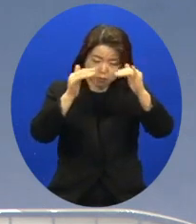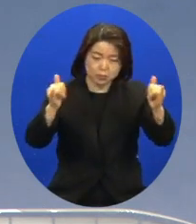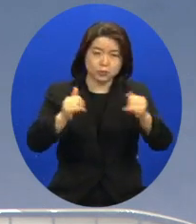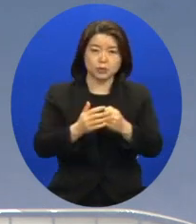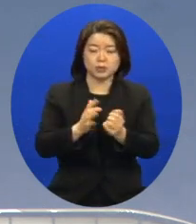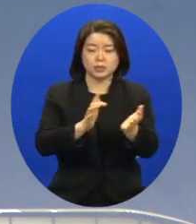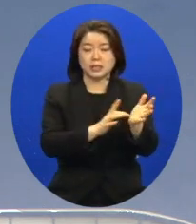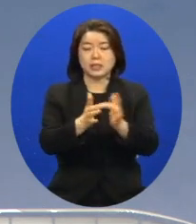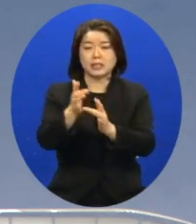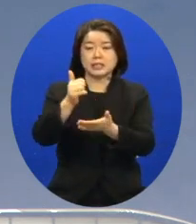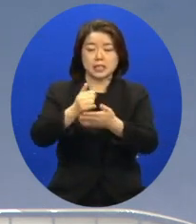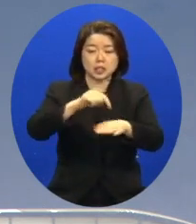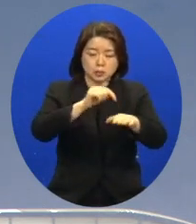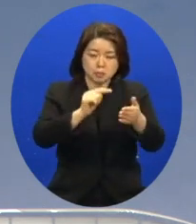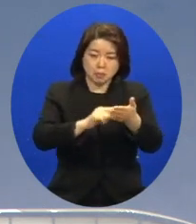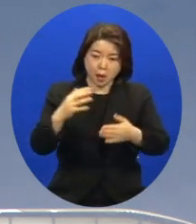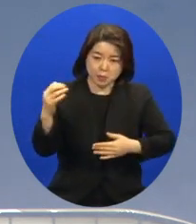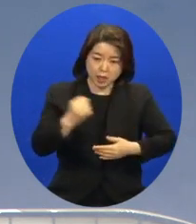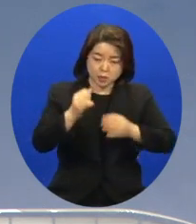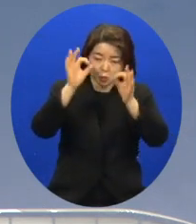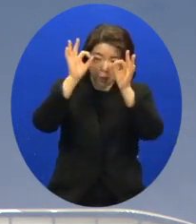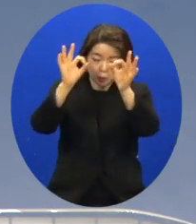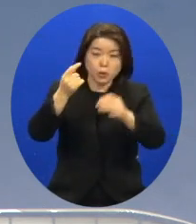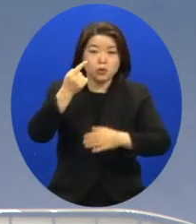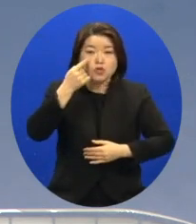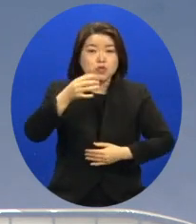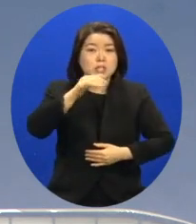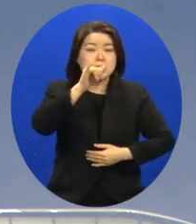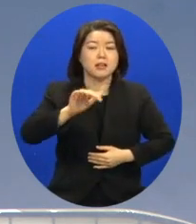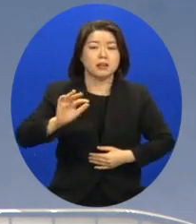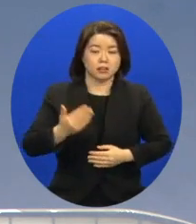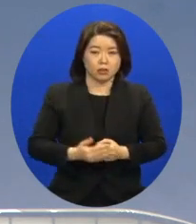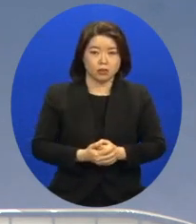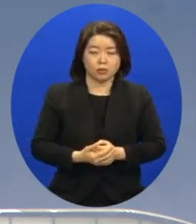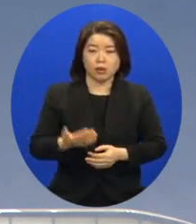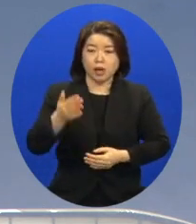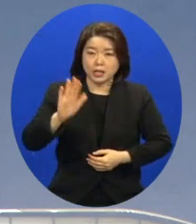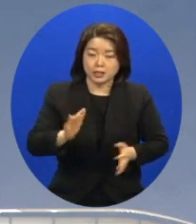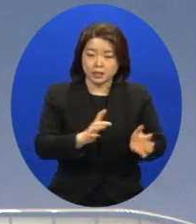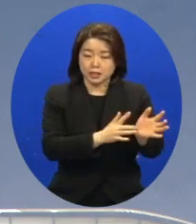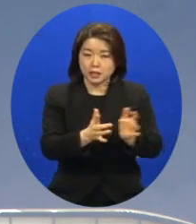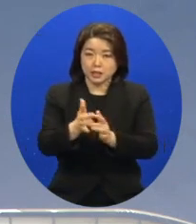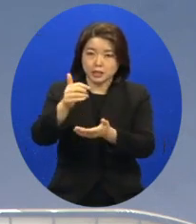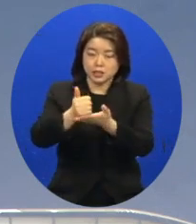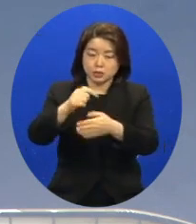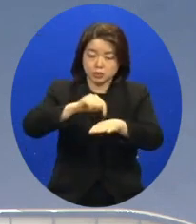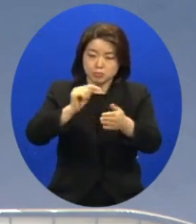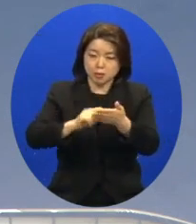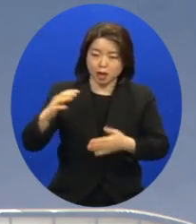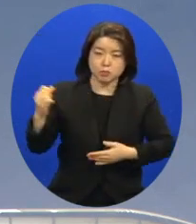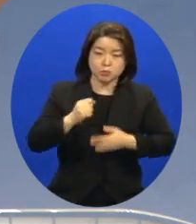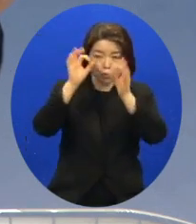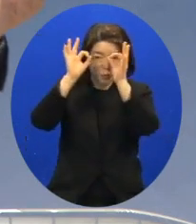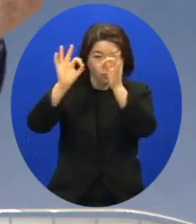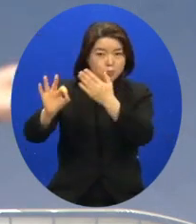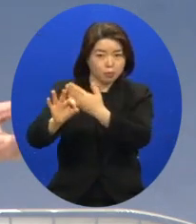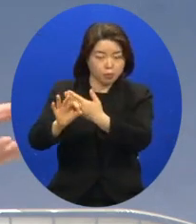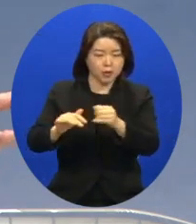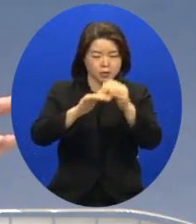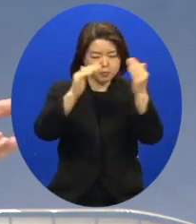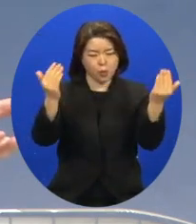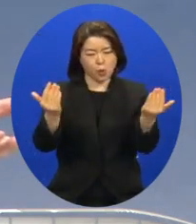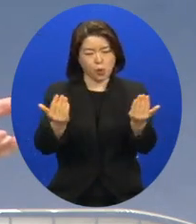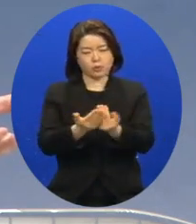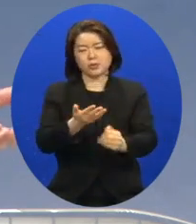마음으로 보는 눈을 가지고 있는 사람. 예수님의 마음으로 보게 되면 모든 것이 다